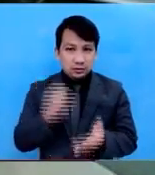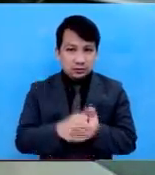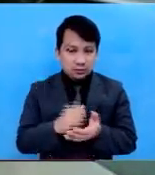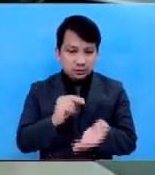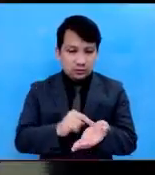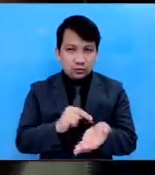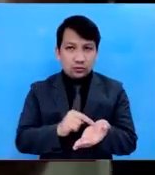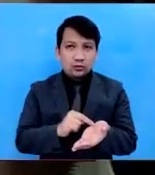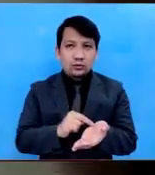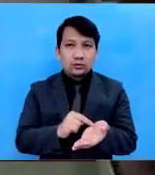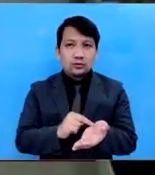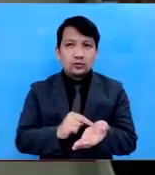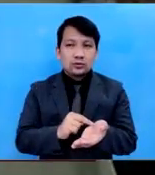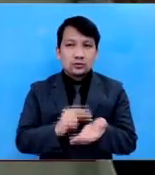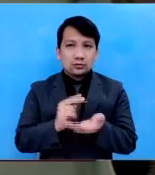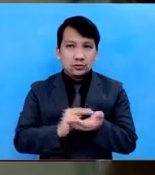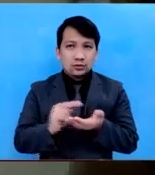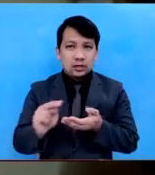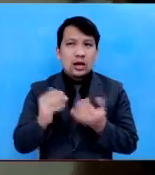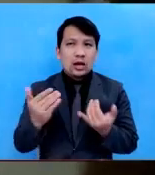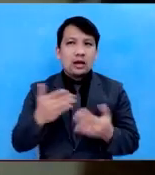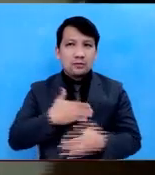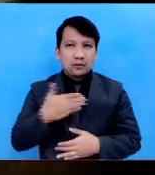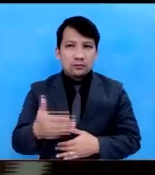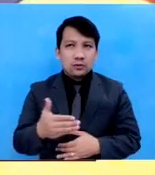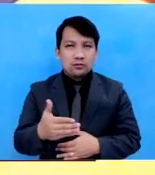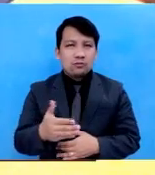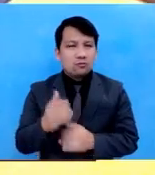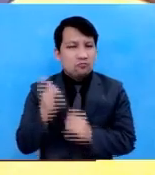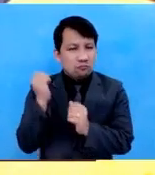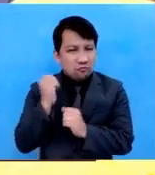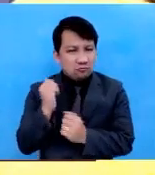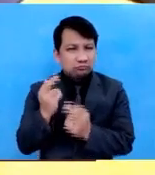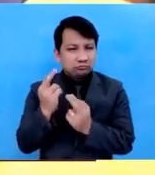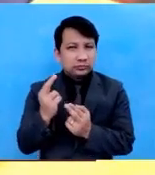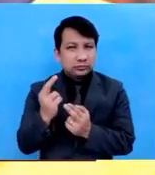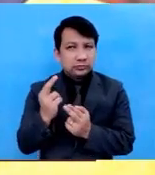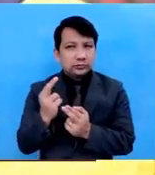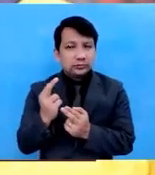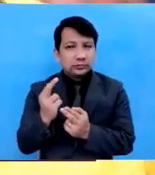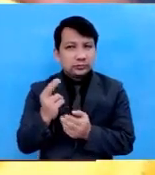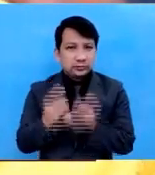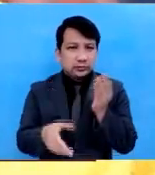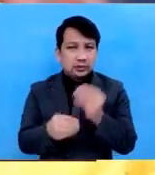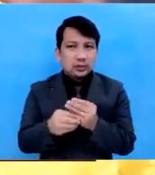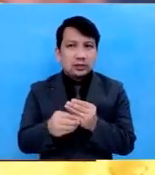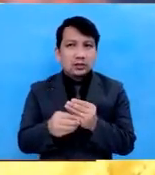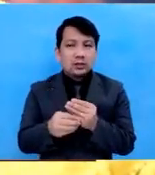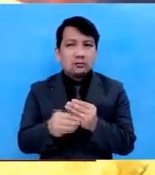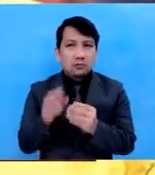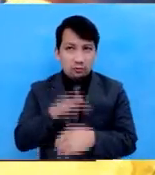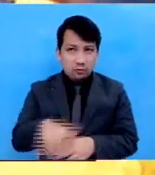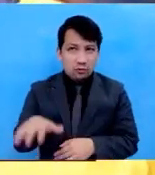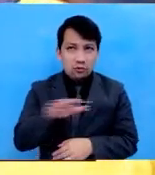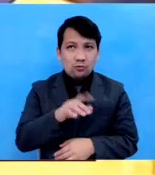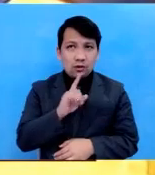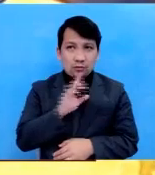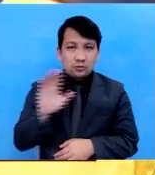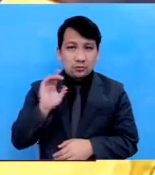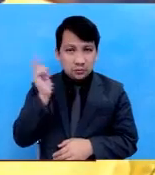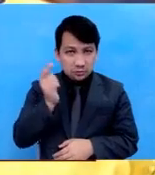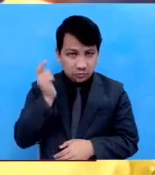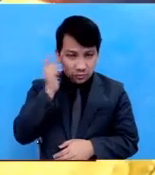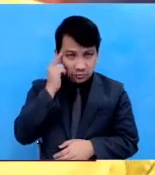profession, nandun na po yun. Sana lang kung may sakatuparan lahat ng mga pinangako ng government sa